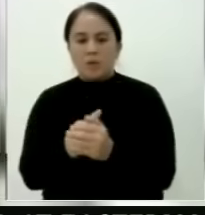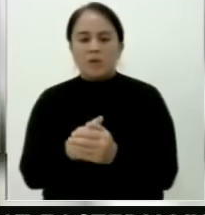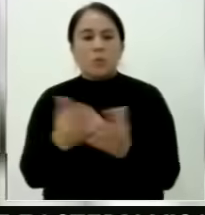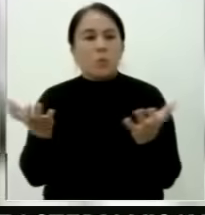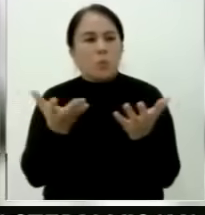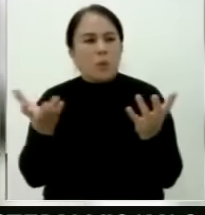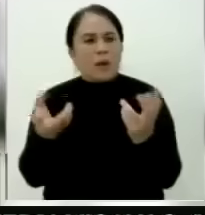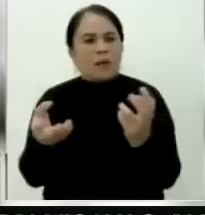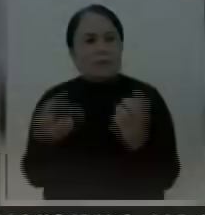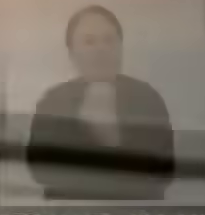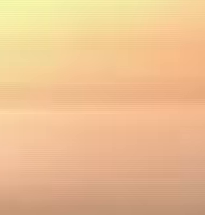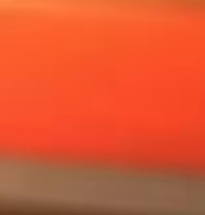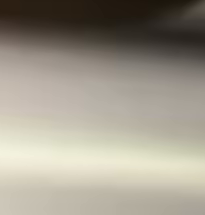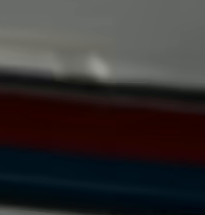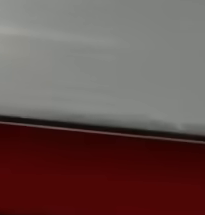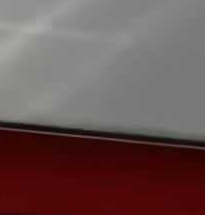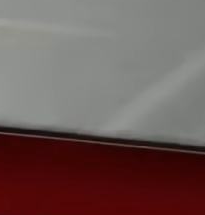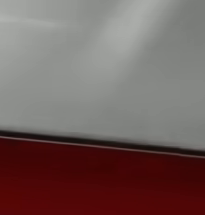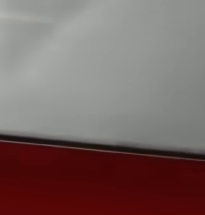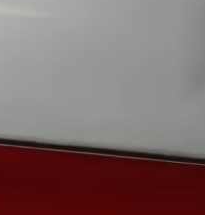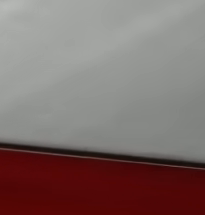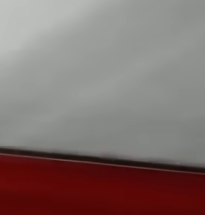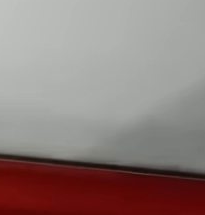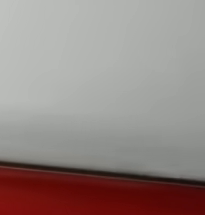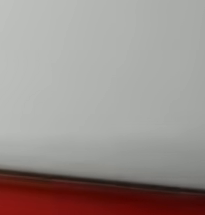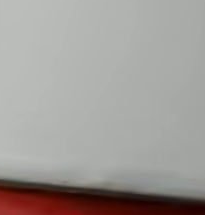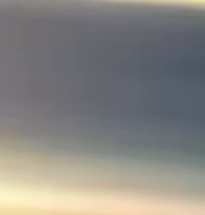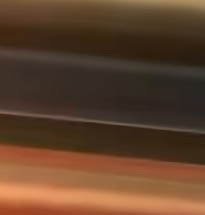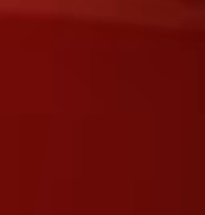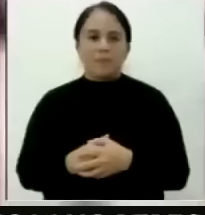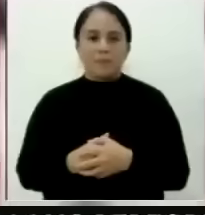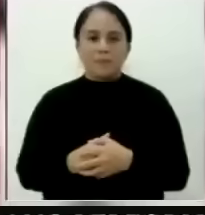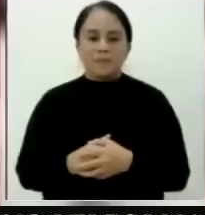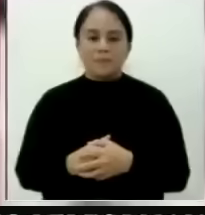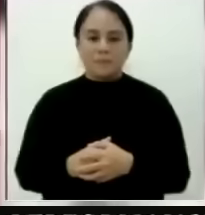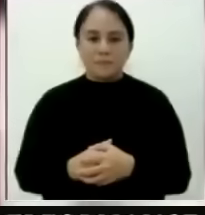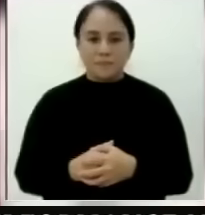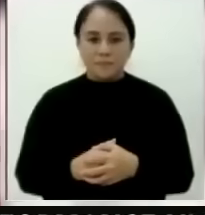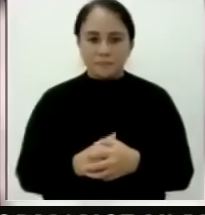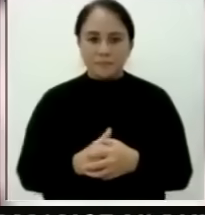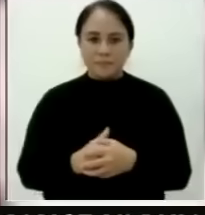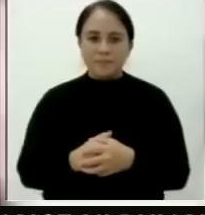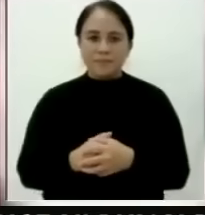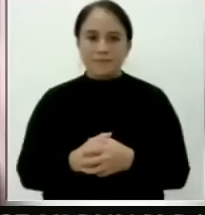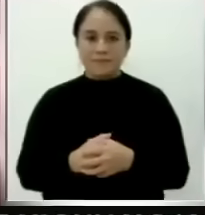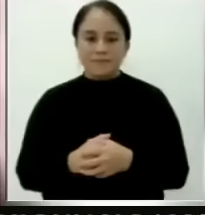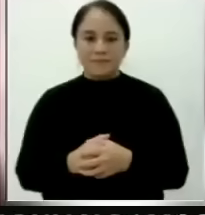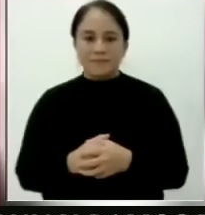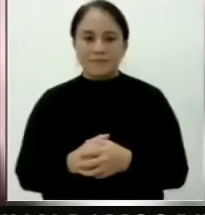Alamin sa eksklusibong pagtutok ni Marisol Abdurrahman.